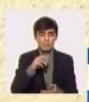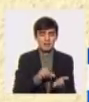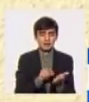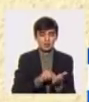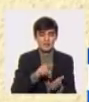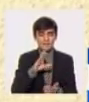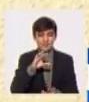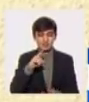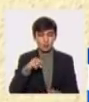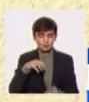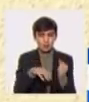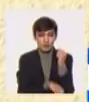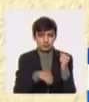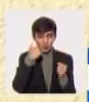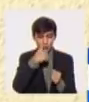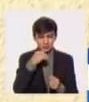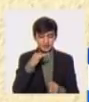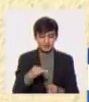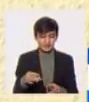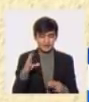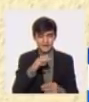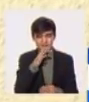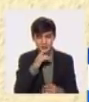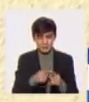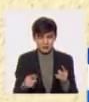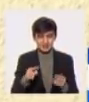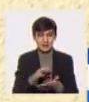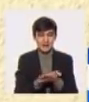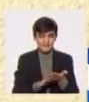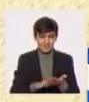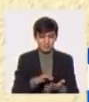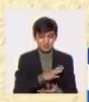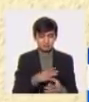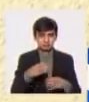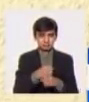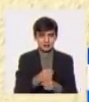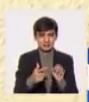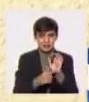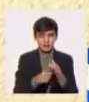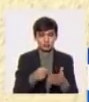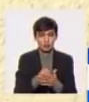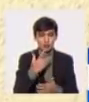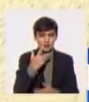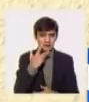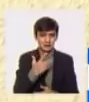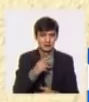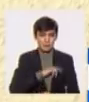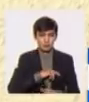за последний год. Также стоит отметить, что срок рассмотрения заявки сократили с 7 до 3 рабочих